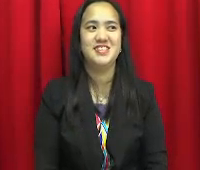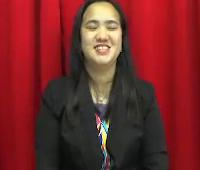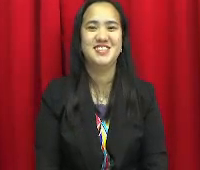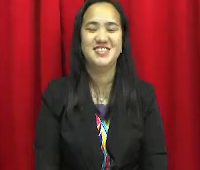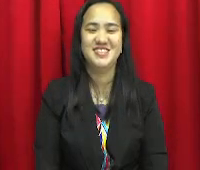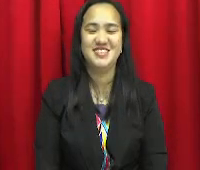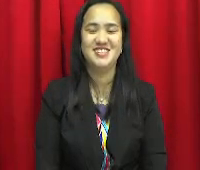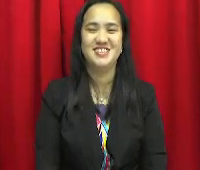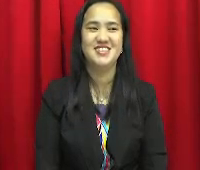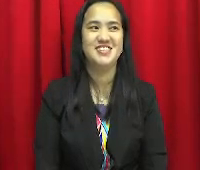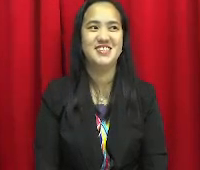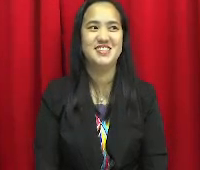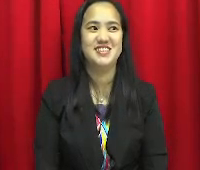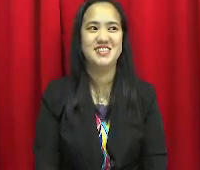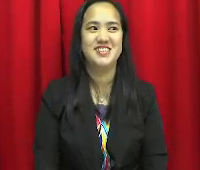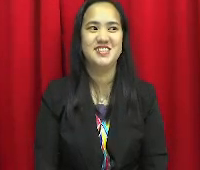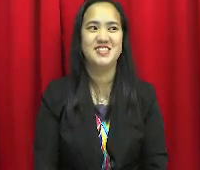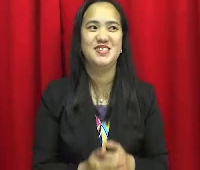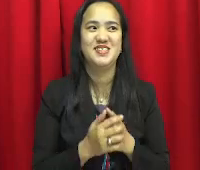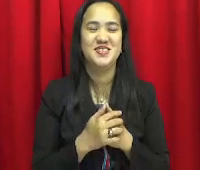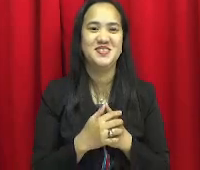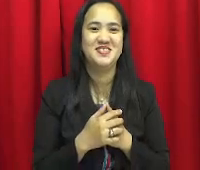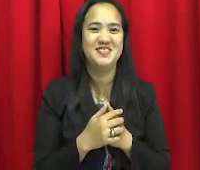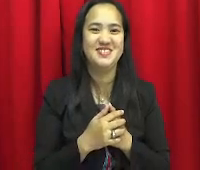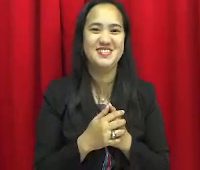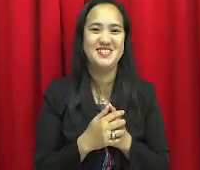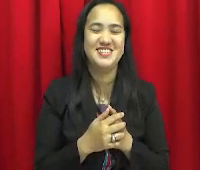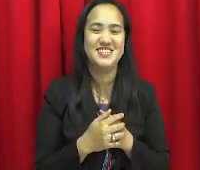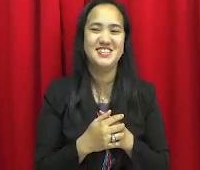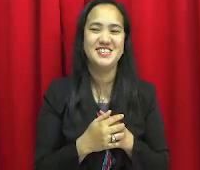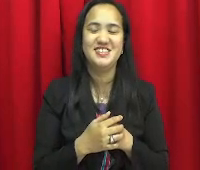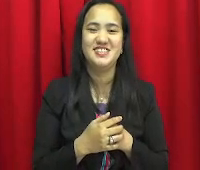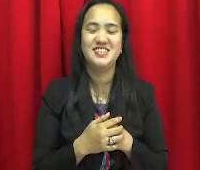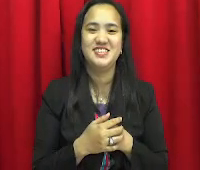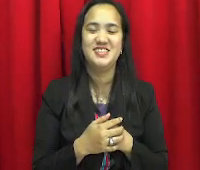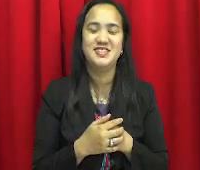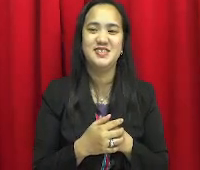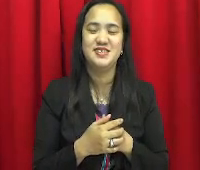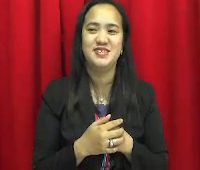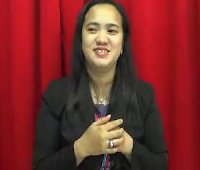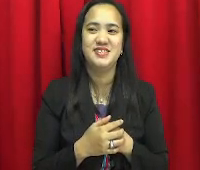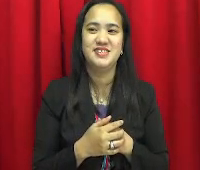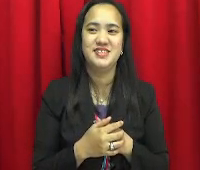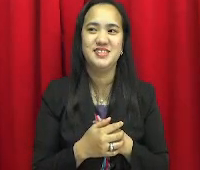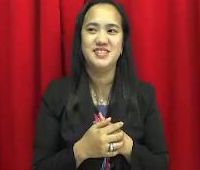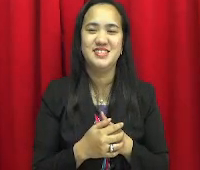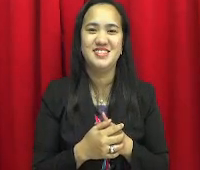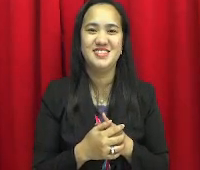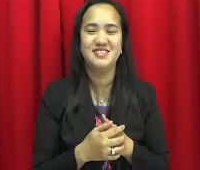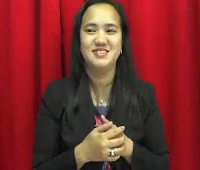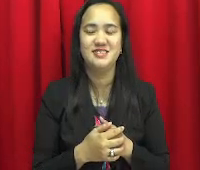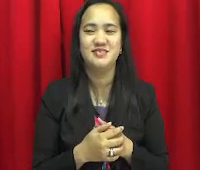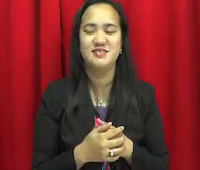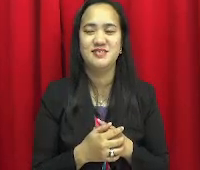niya. So, talagang malapit na malapit lang. Huwag ka sasablay. Pagka bumalik ka, malayo-layo ka na naman ulit.